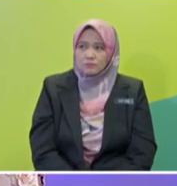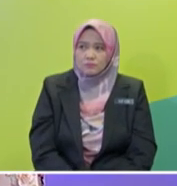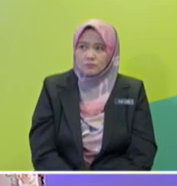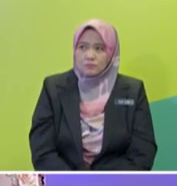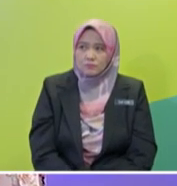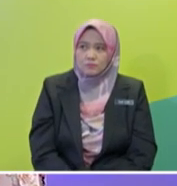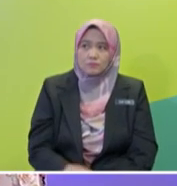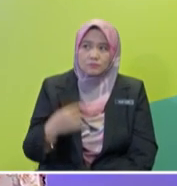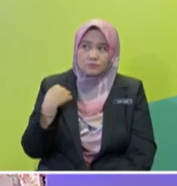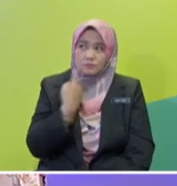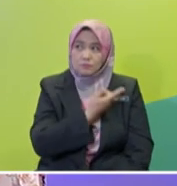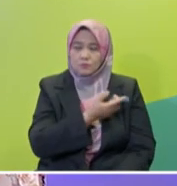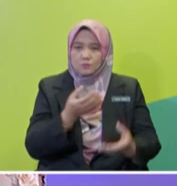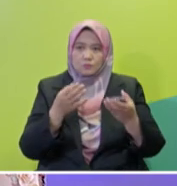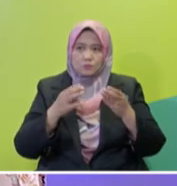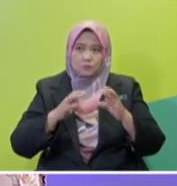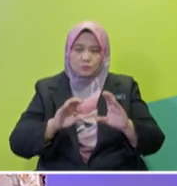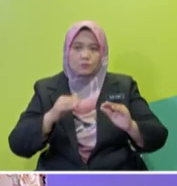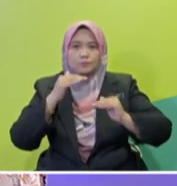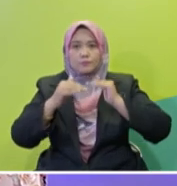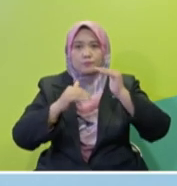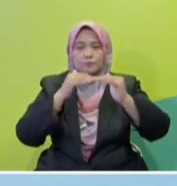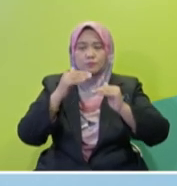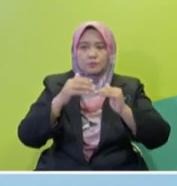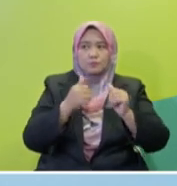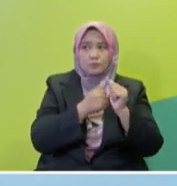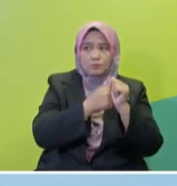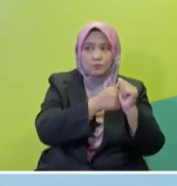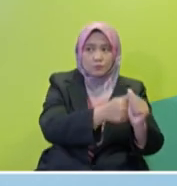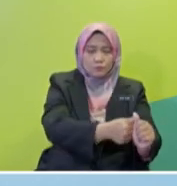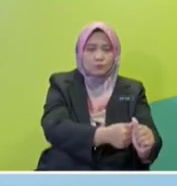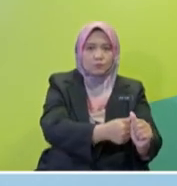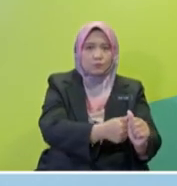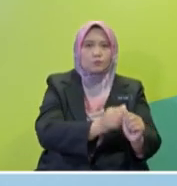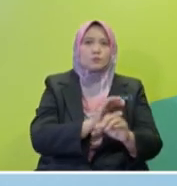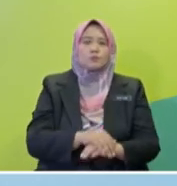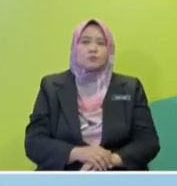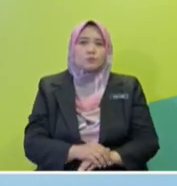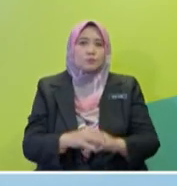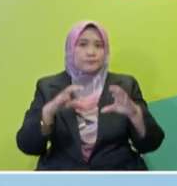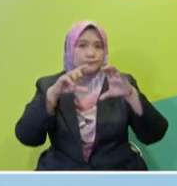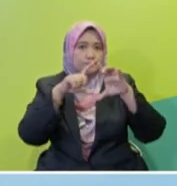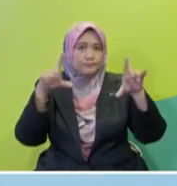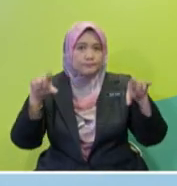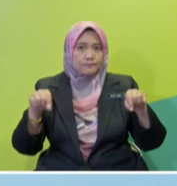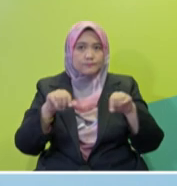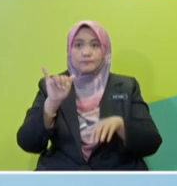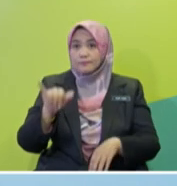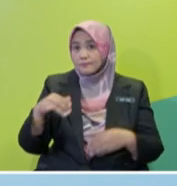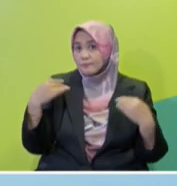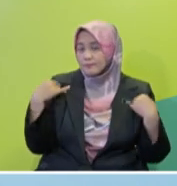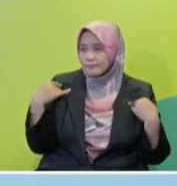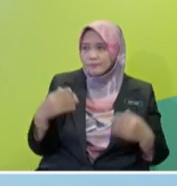kita akan coba Winner dengan berdasarkan teks yang ada yaitu kelebihan buah-buahan tempatan